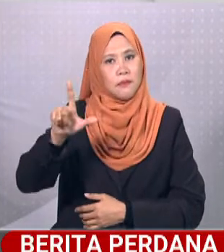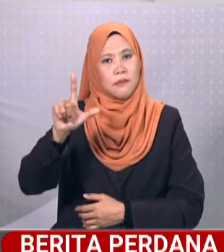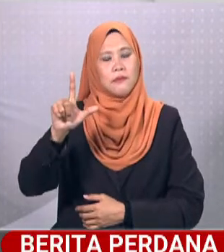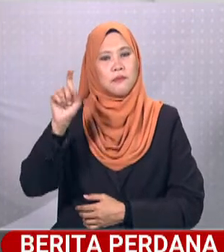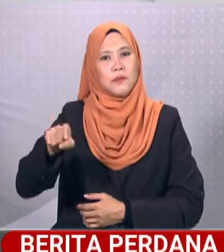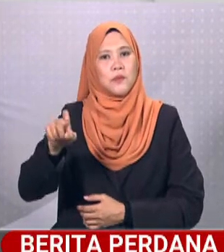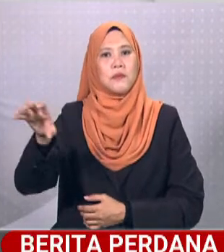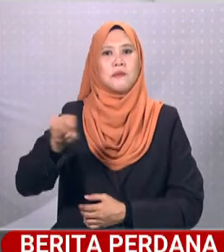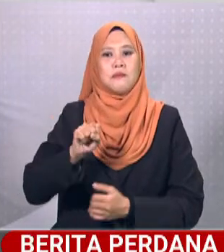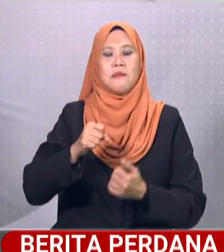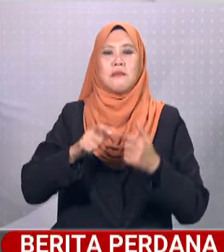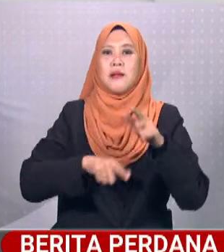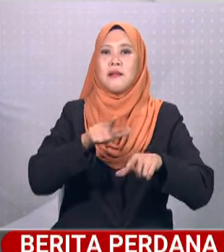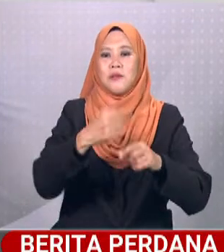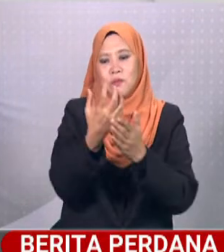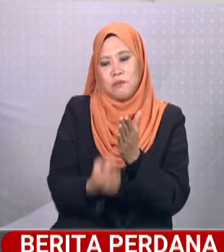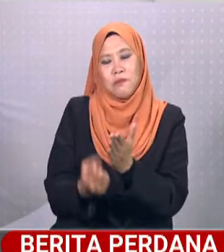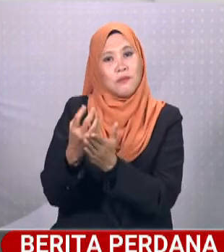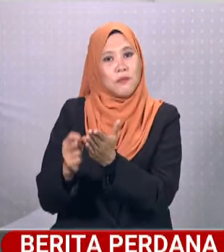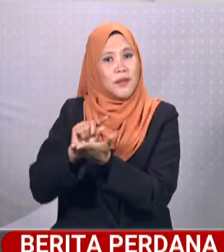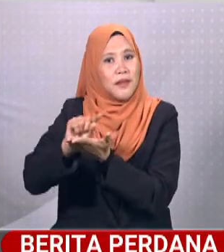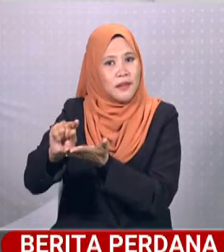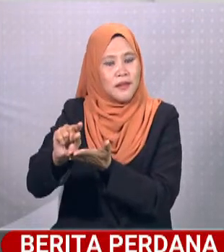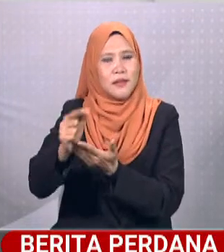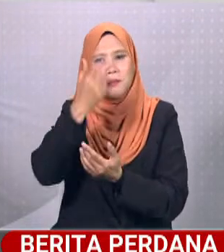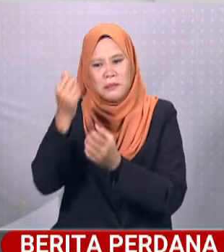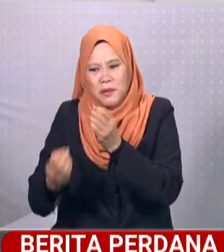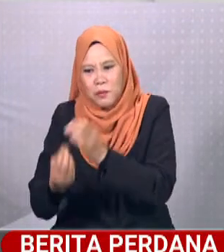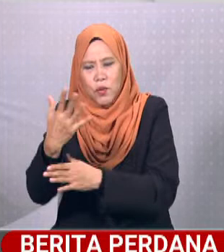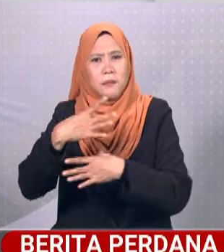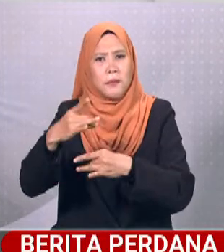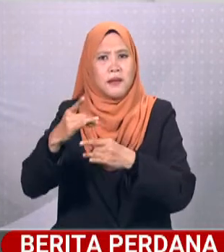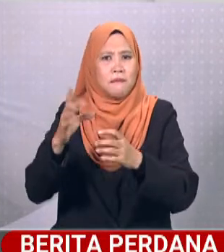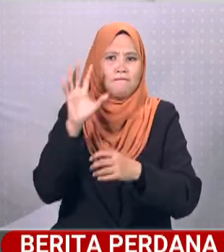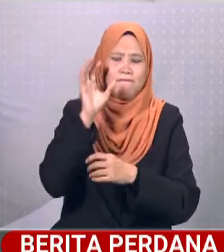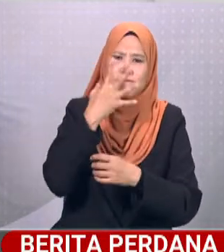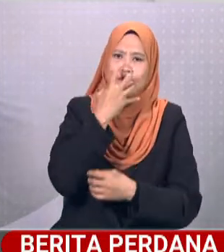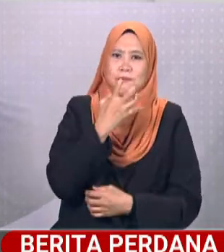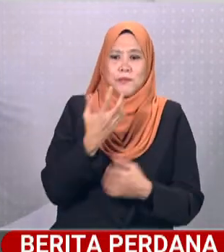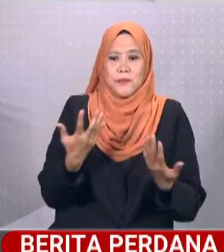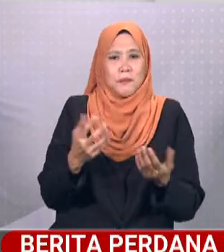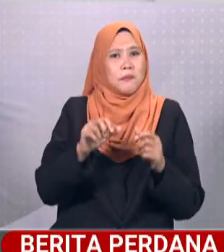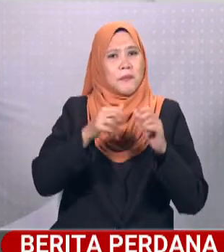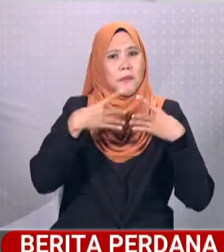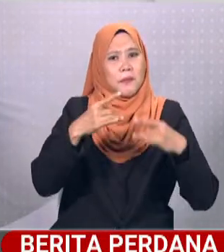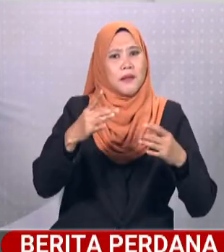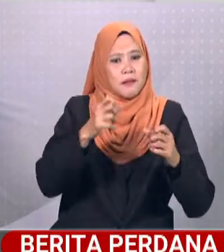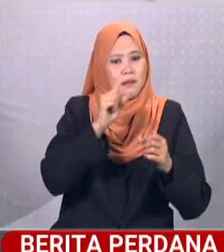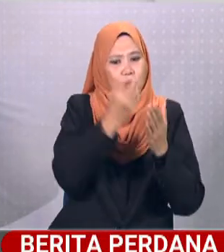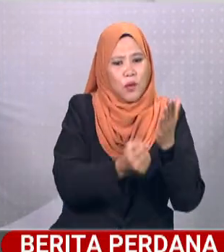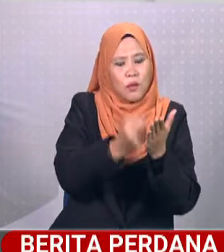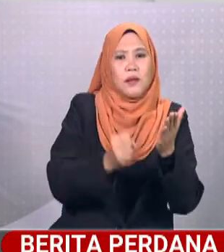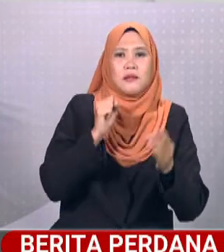mengambil inisiatif langkah pemotongan gaji selepas timbul kemarahan peminat apabila kelab-kelab besar hanya memotong gaji kaki tangan lain.